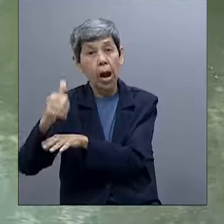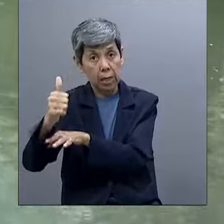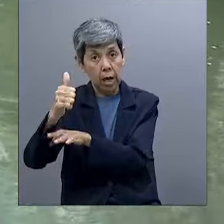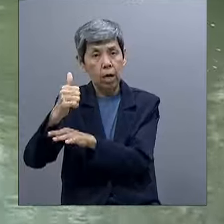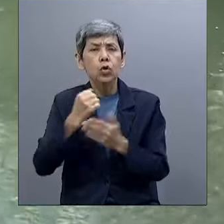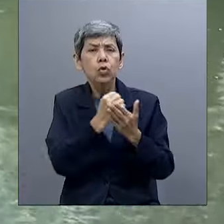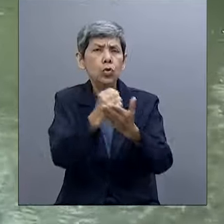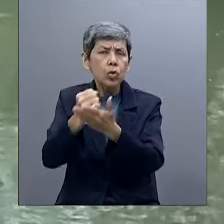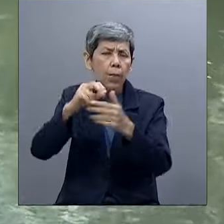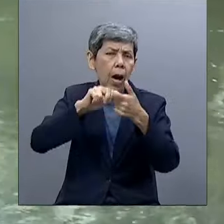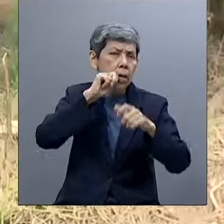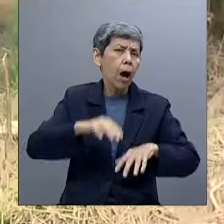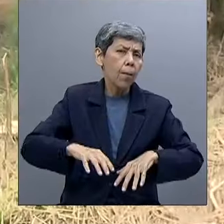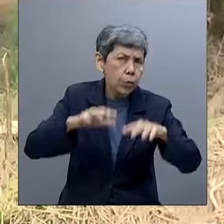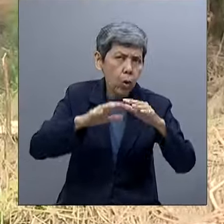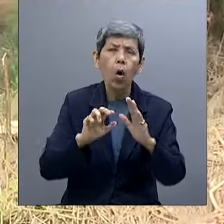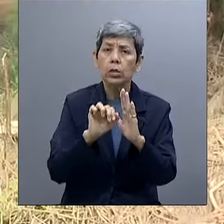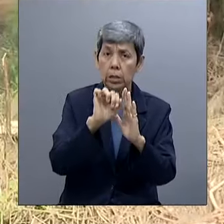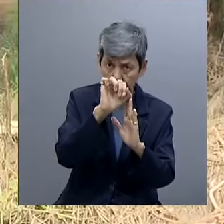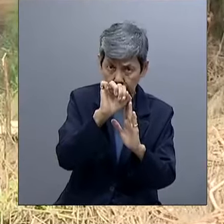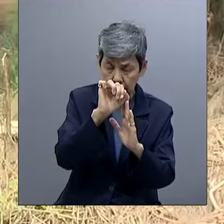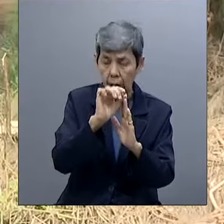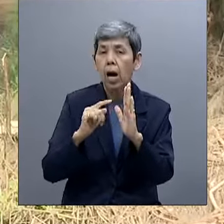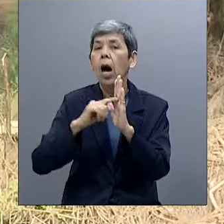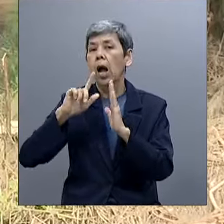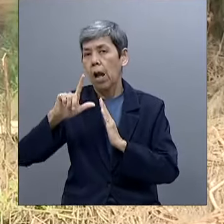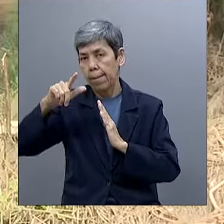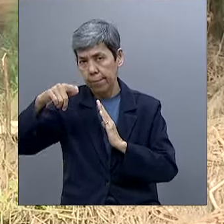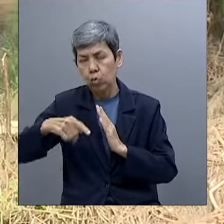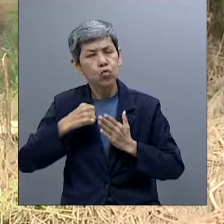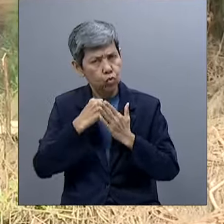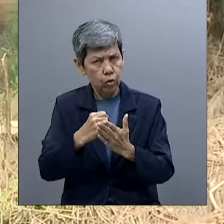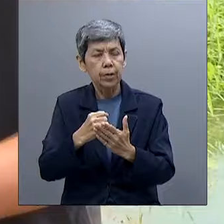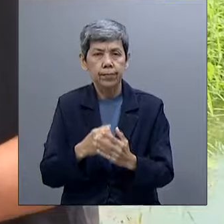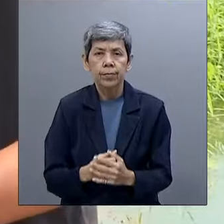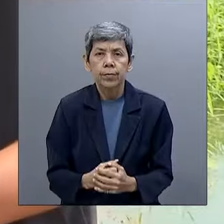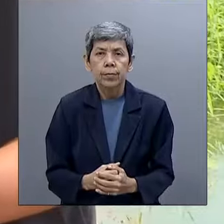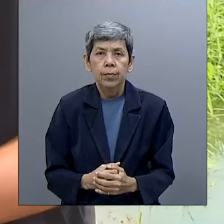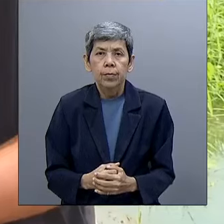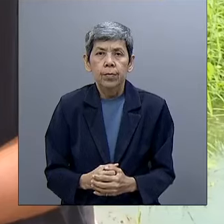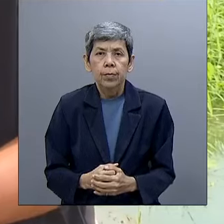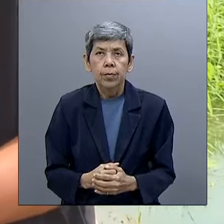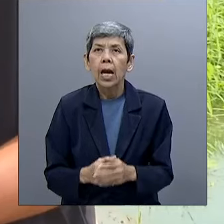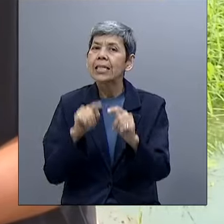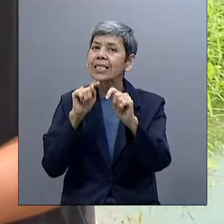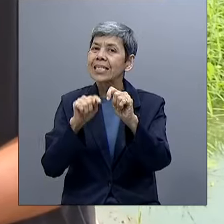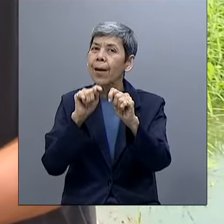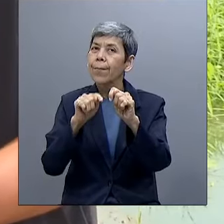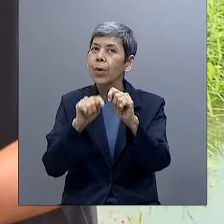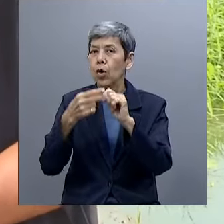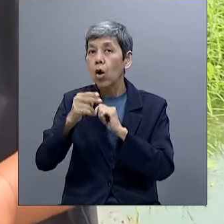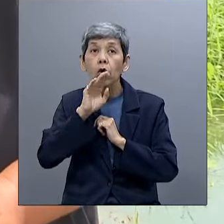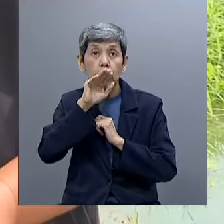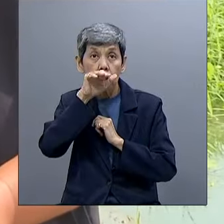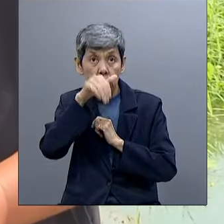ลกระทบอุทกภัยในพื้นที่ทั้งจังหวัดเชียงใหม่และจังหวัดลำพูนครับส่วนตำบลพื้นที่หนองช้างคื